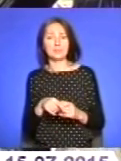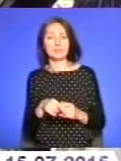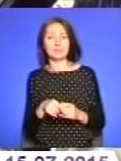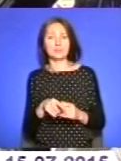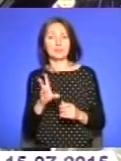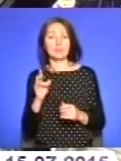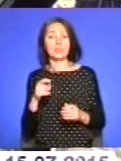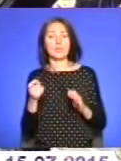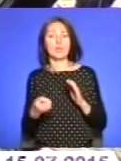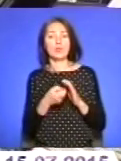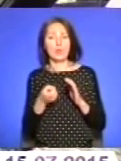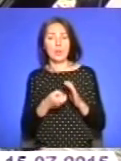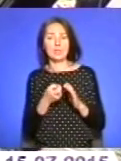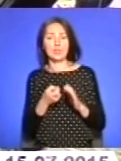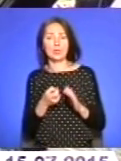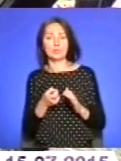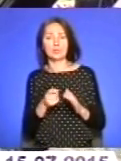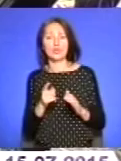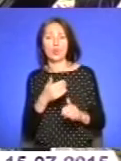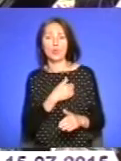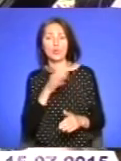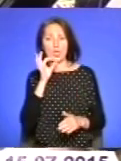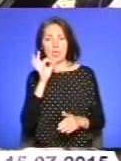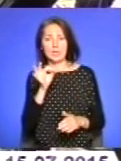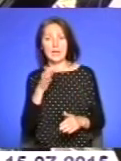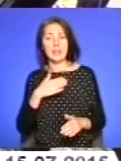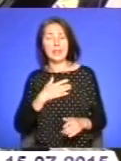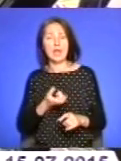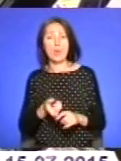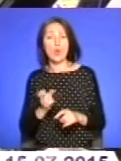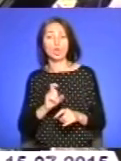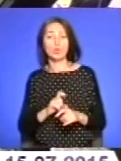на Донеччину. Що хочеться сказати, нам дуже